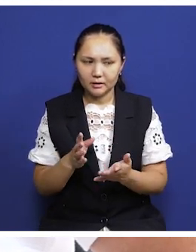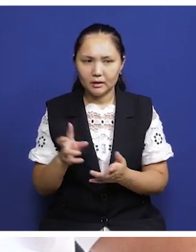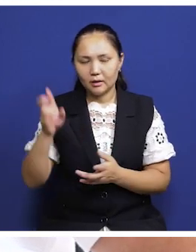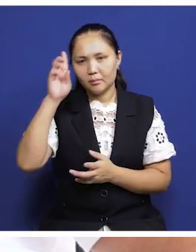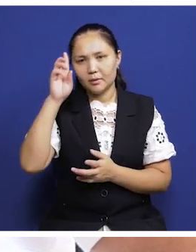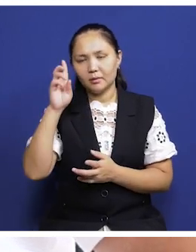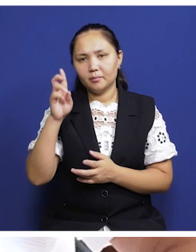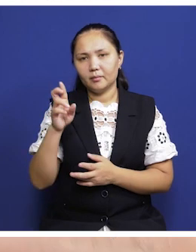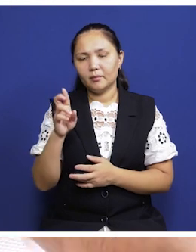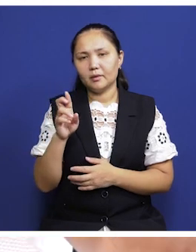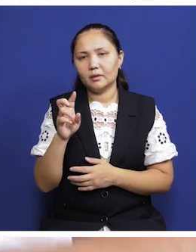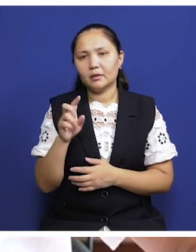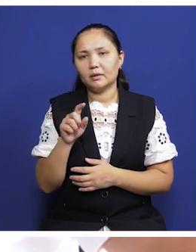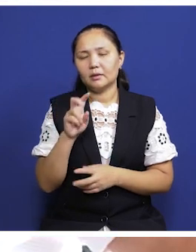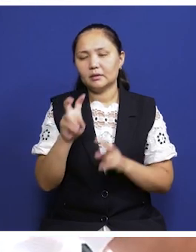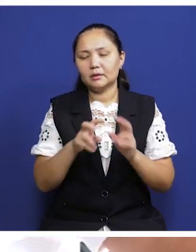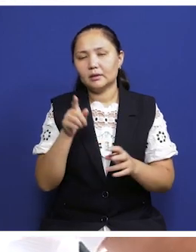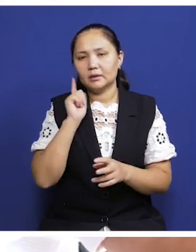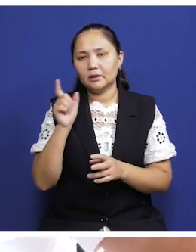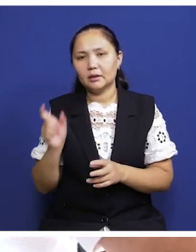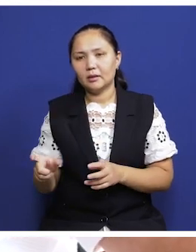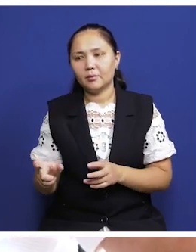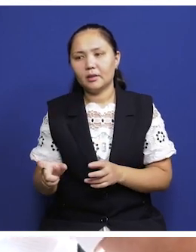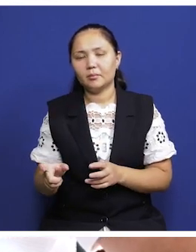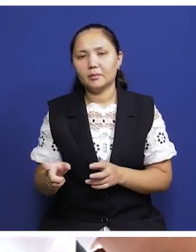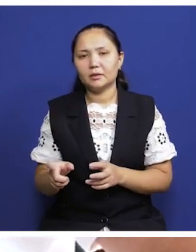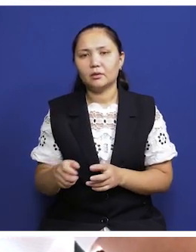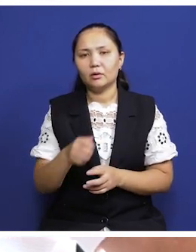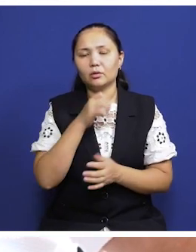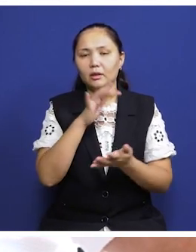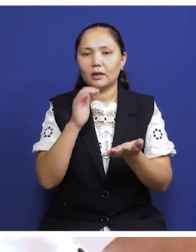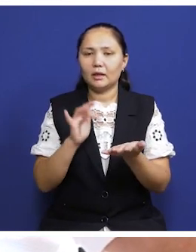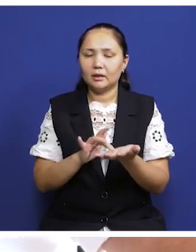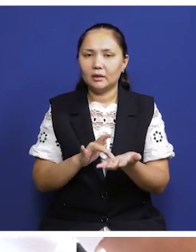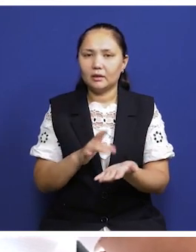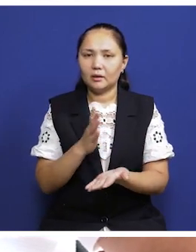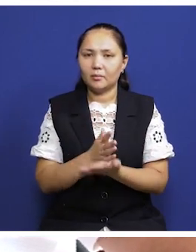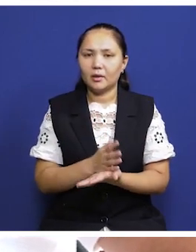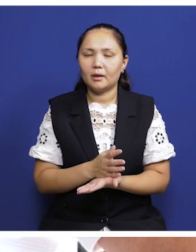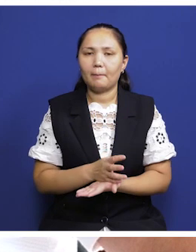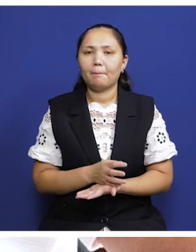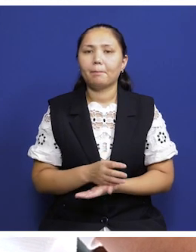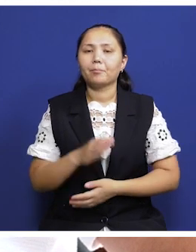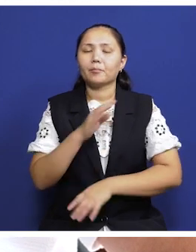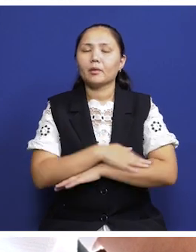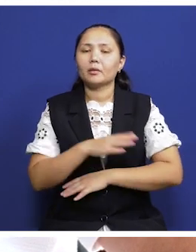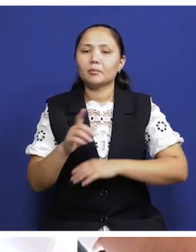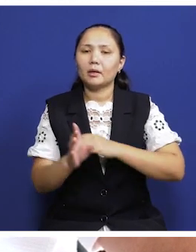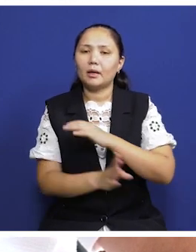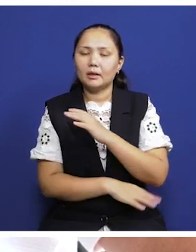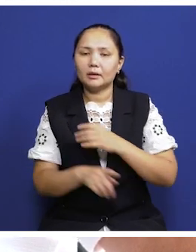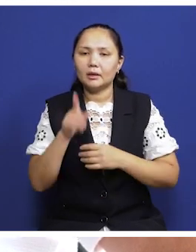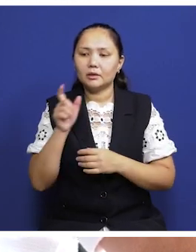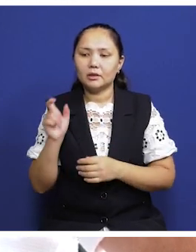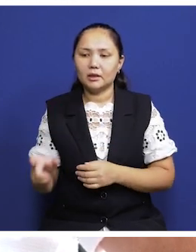оқыған жастарымыз әрине ол енді ол үлкен қалаларда. Сондықтан жалпы мектеп бітірген жастардың